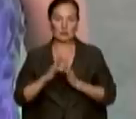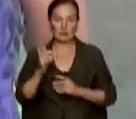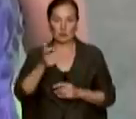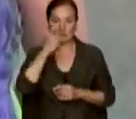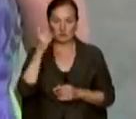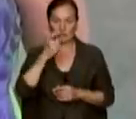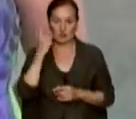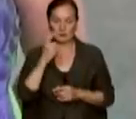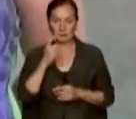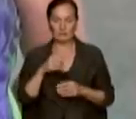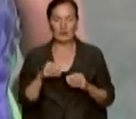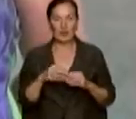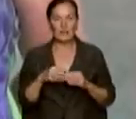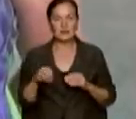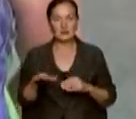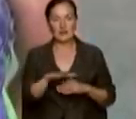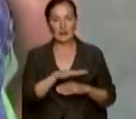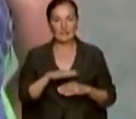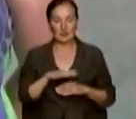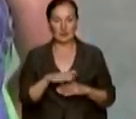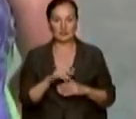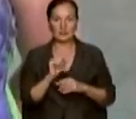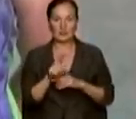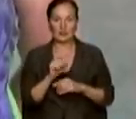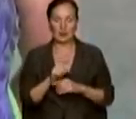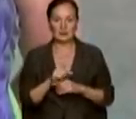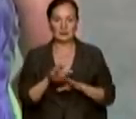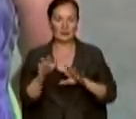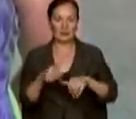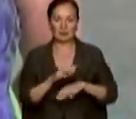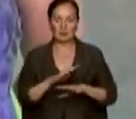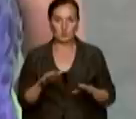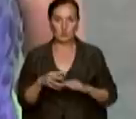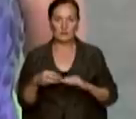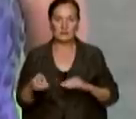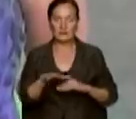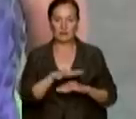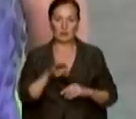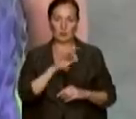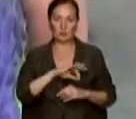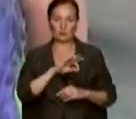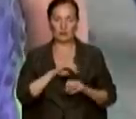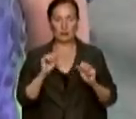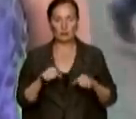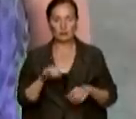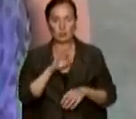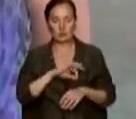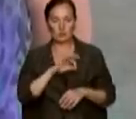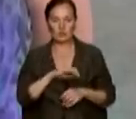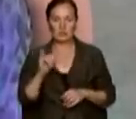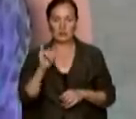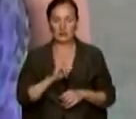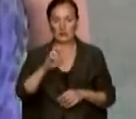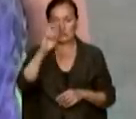Землі заказника є невилученими із землекористування, тобто ним можуть користуватися і державне підприємство,